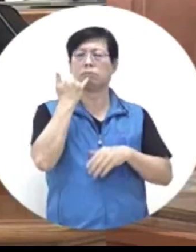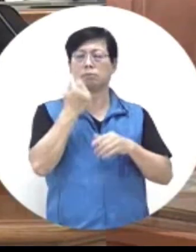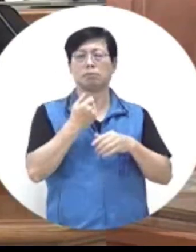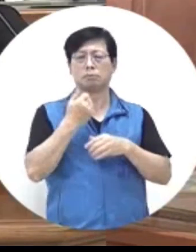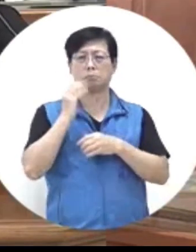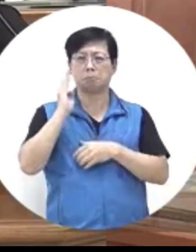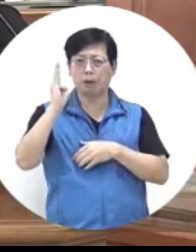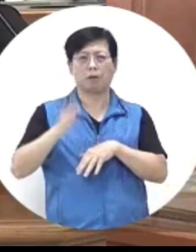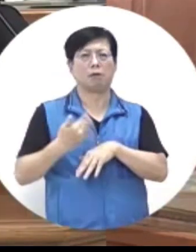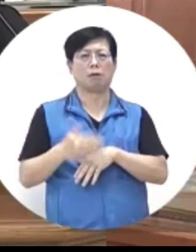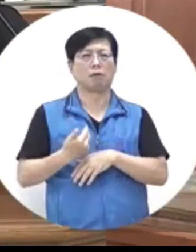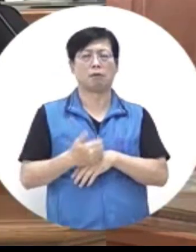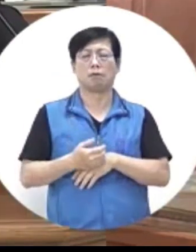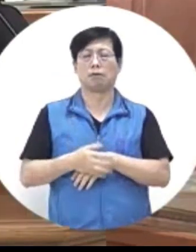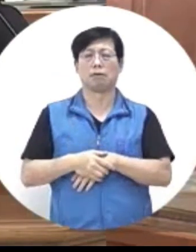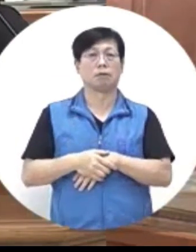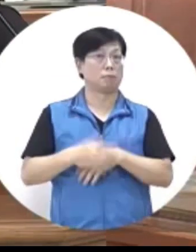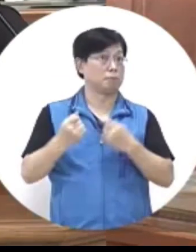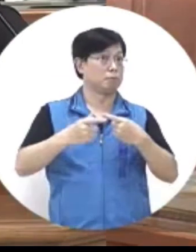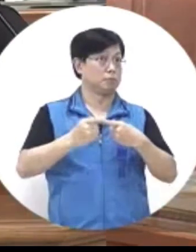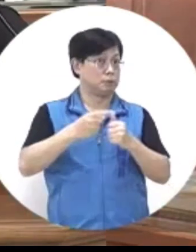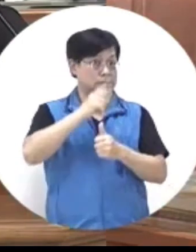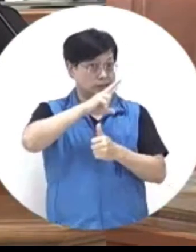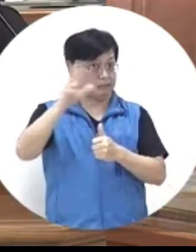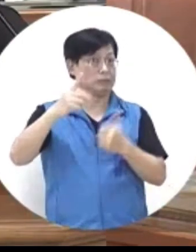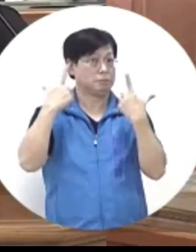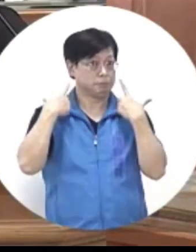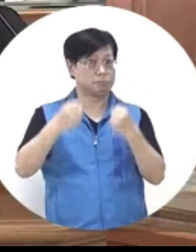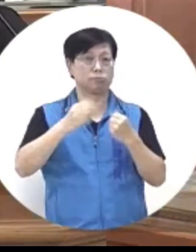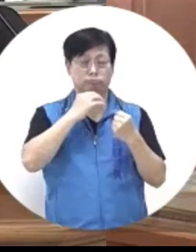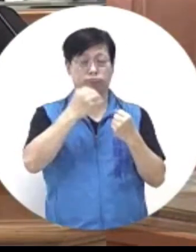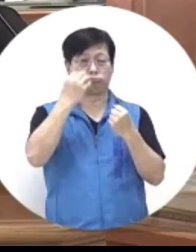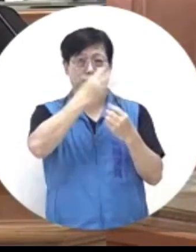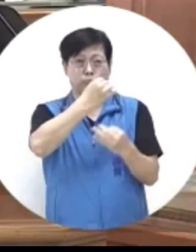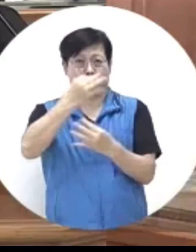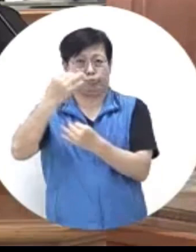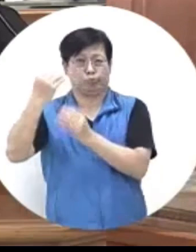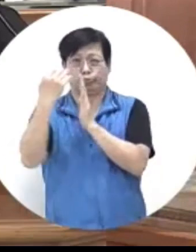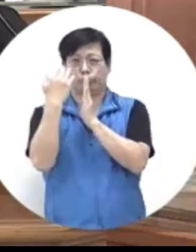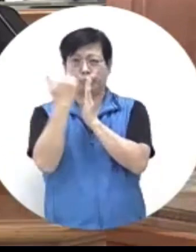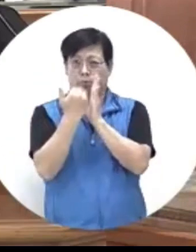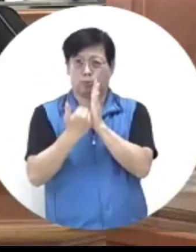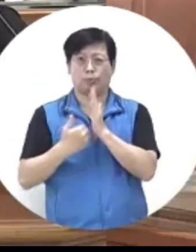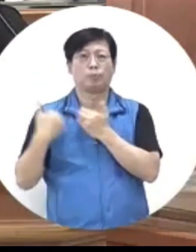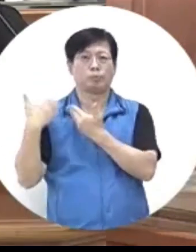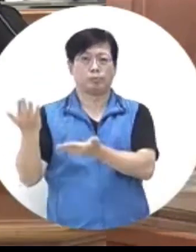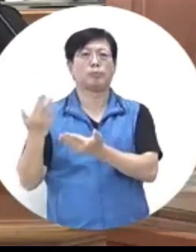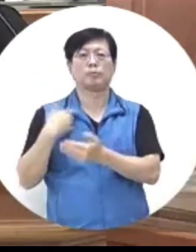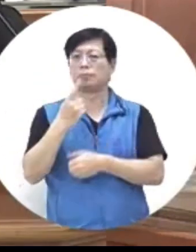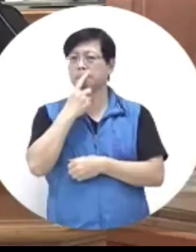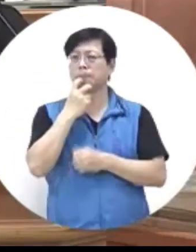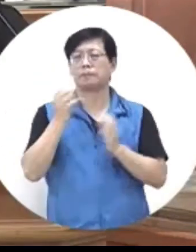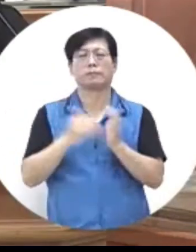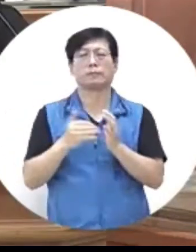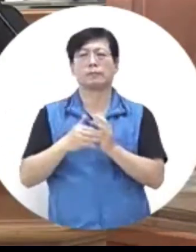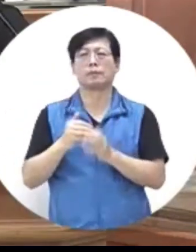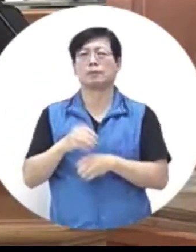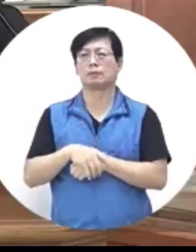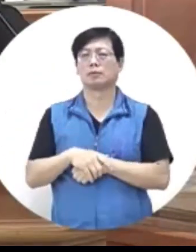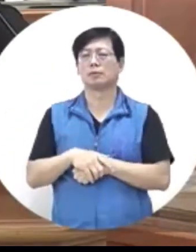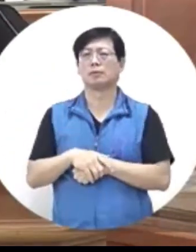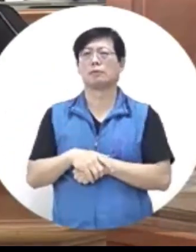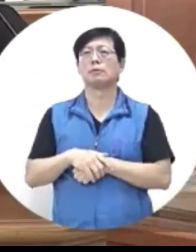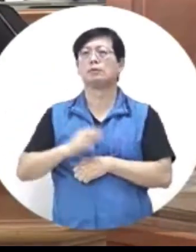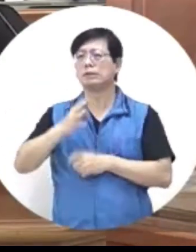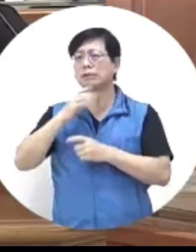予的啦。我们在第一天就已经把时序都公布得很清楚，也给中央了，那也给议会说清